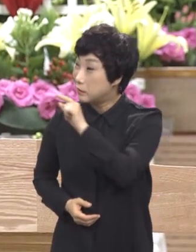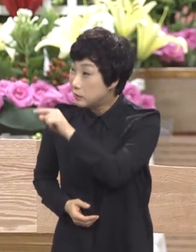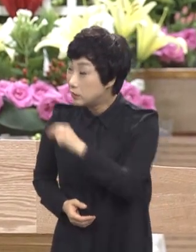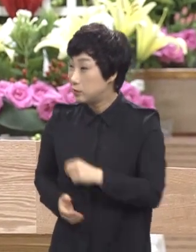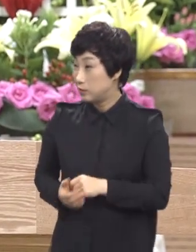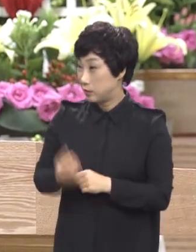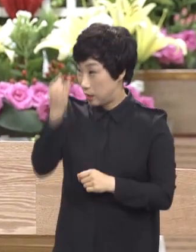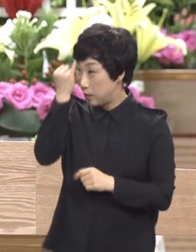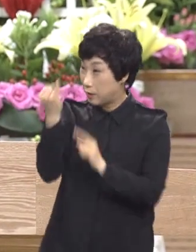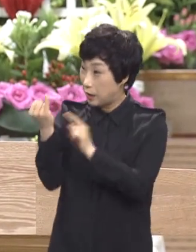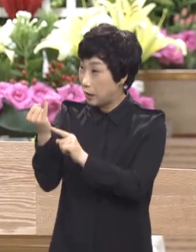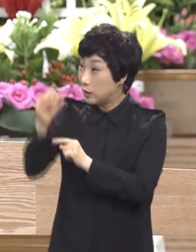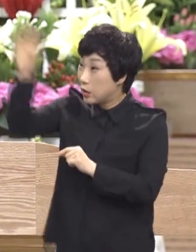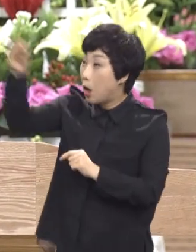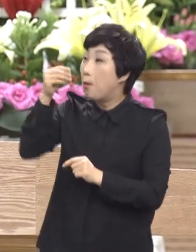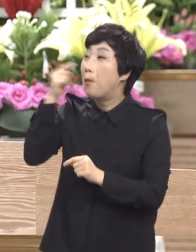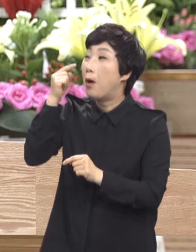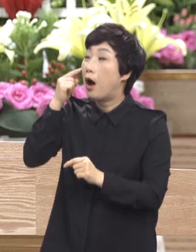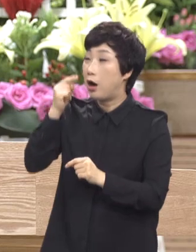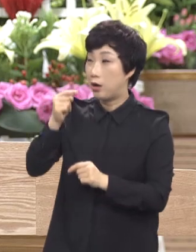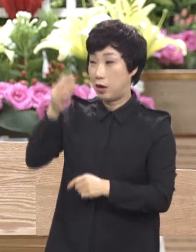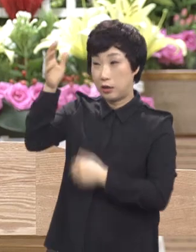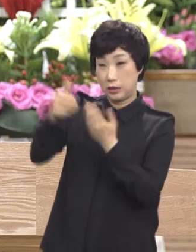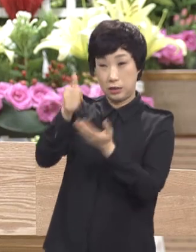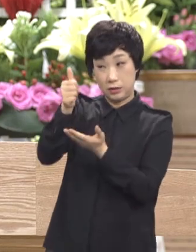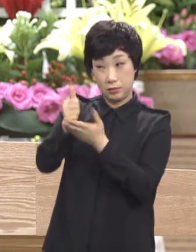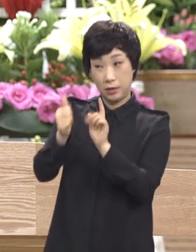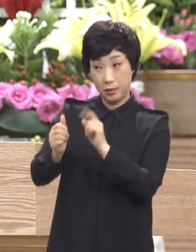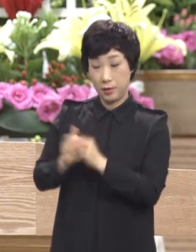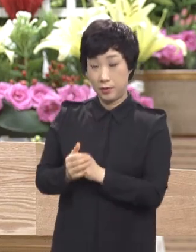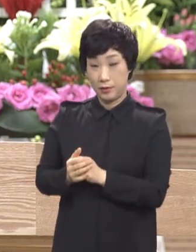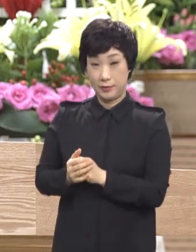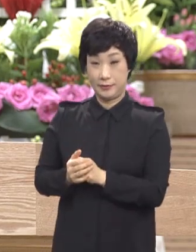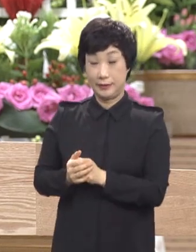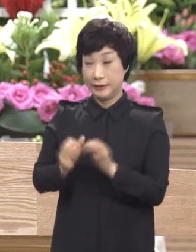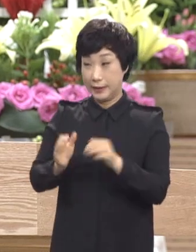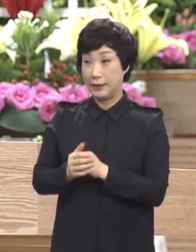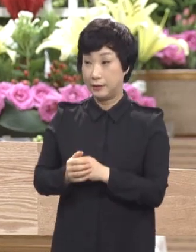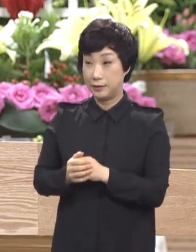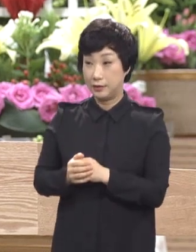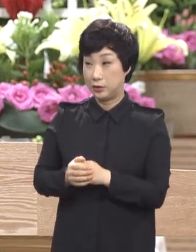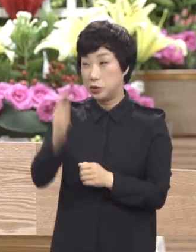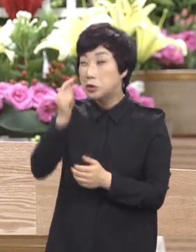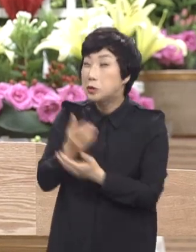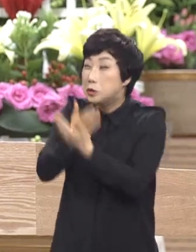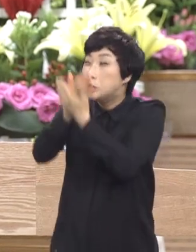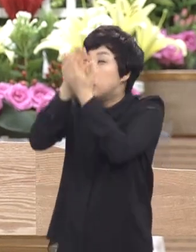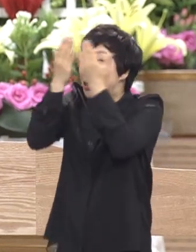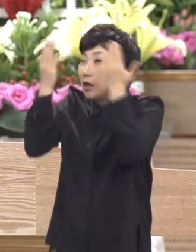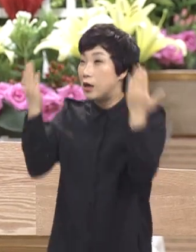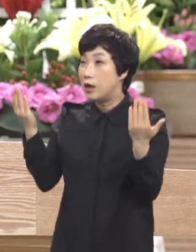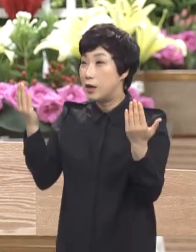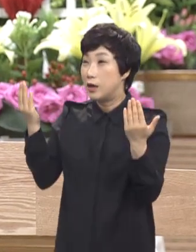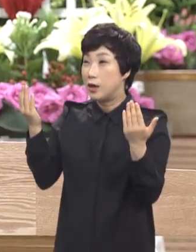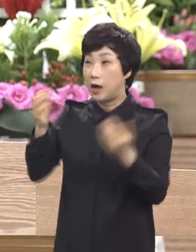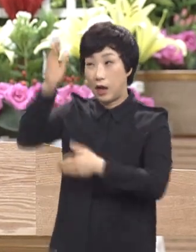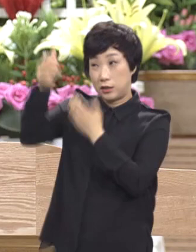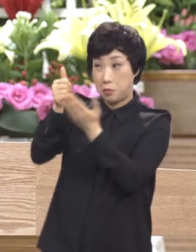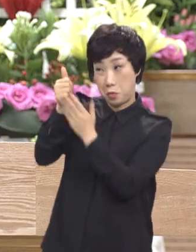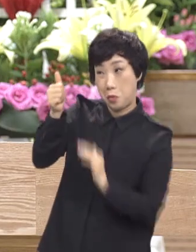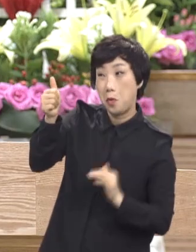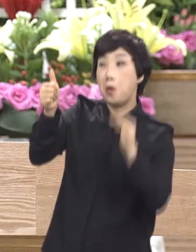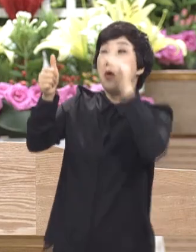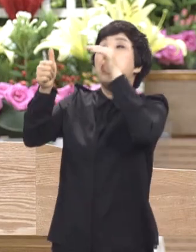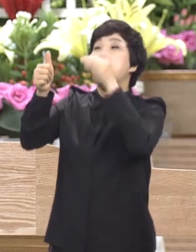네가 그것을 먹는 날이면 하나님이 네가 눈이 밝아지고 하나님과